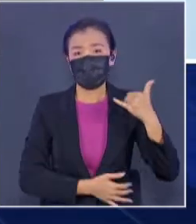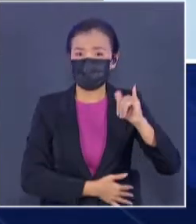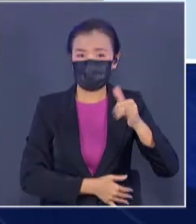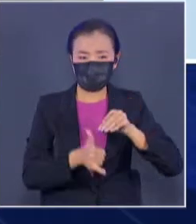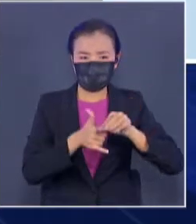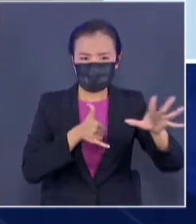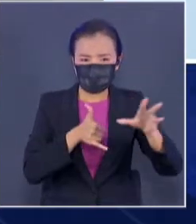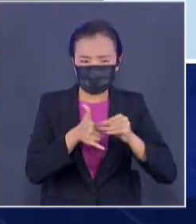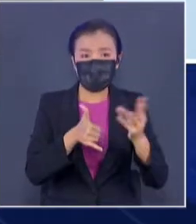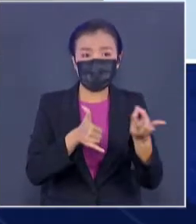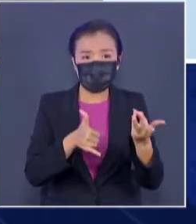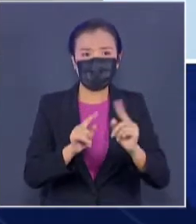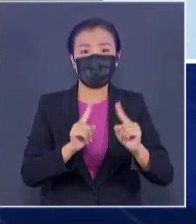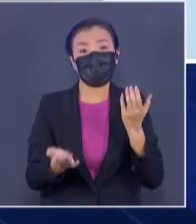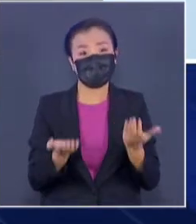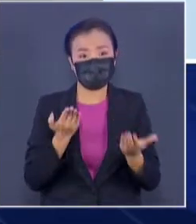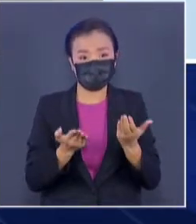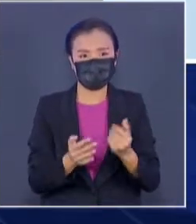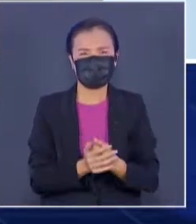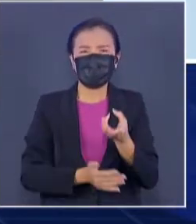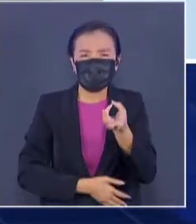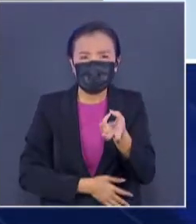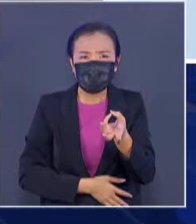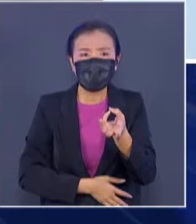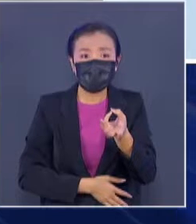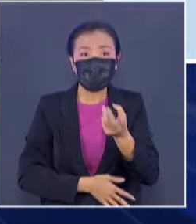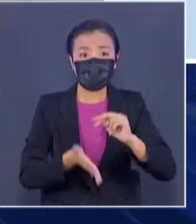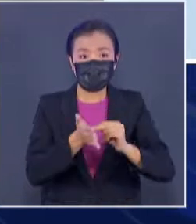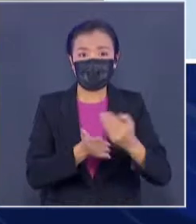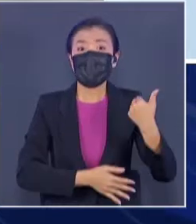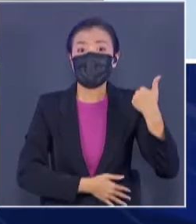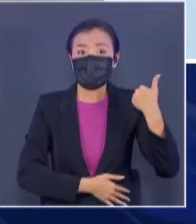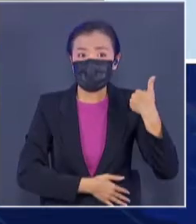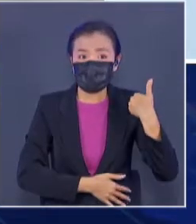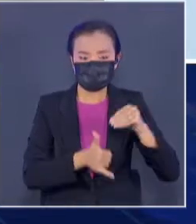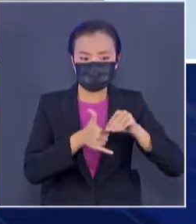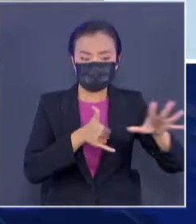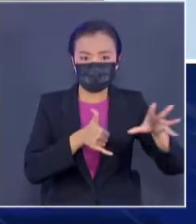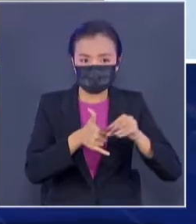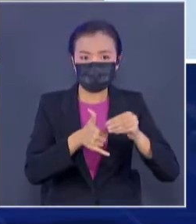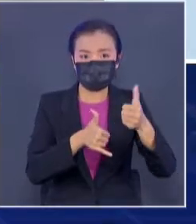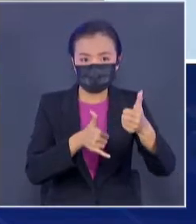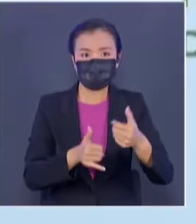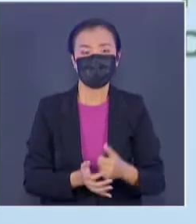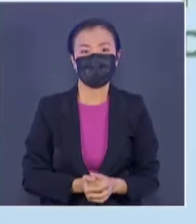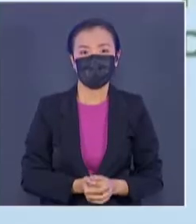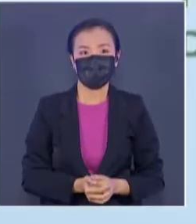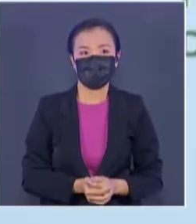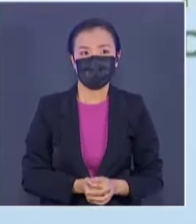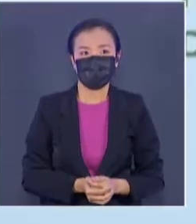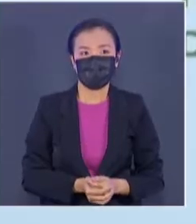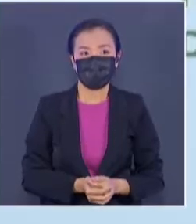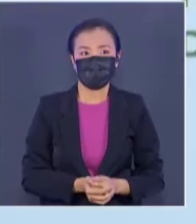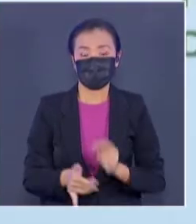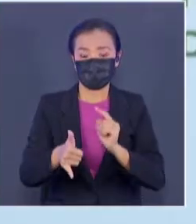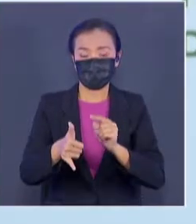เชื้อนั้นมีน้อยแต่อย่างไรก็ตามคำว่ามีน้อยเนี่ยนั่นก็หมายถึงว่ายังสามารถติดต่อได้นะครับ อันนี้พอมา